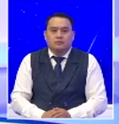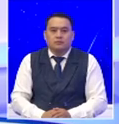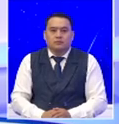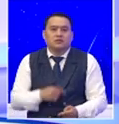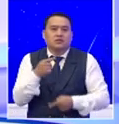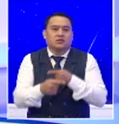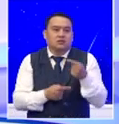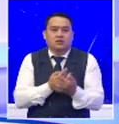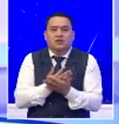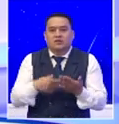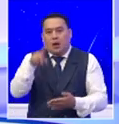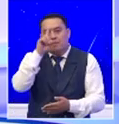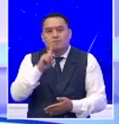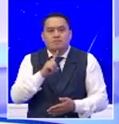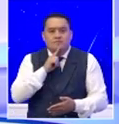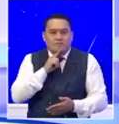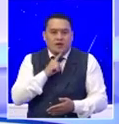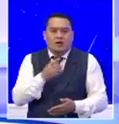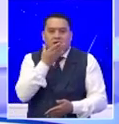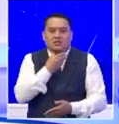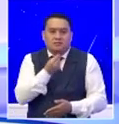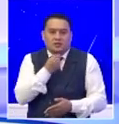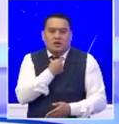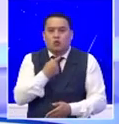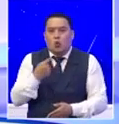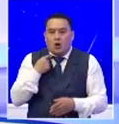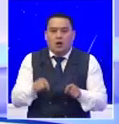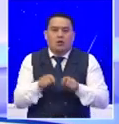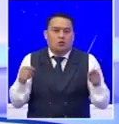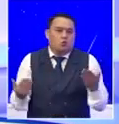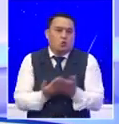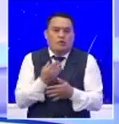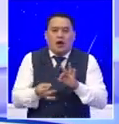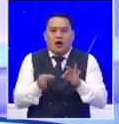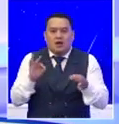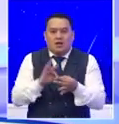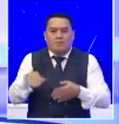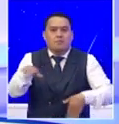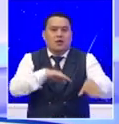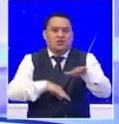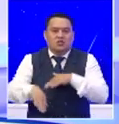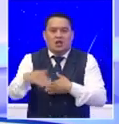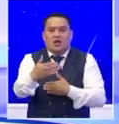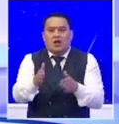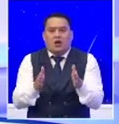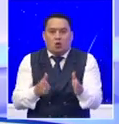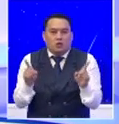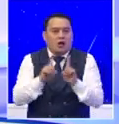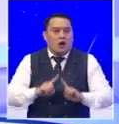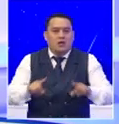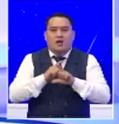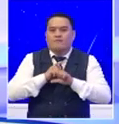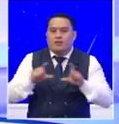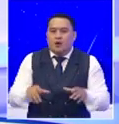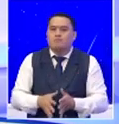Уже через несколько месяцев одной из визитных карточек областного центра станет новый Олимпийский крытый бассейн. Уникальный спортивный объект